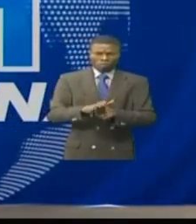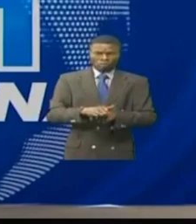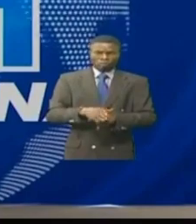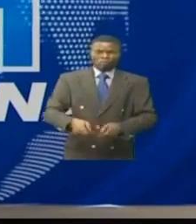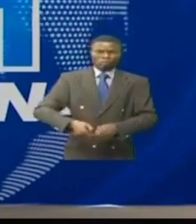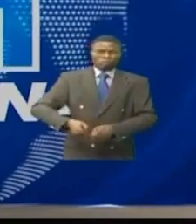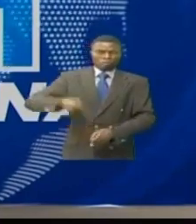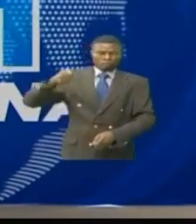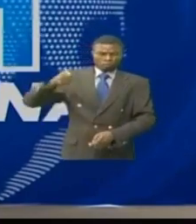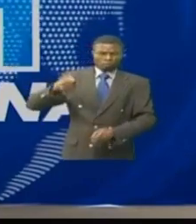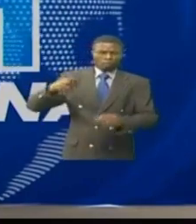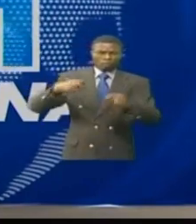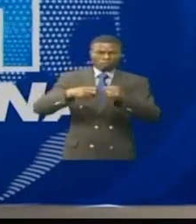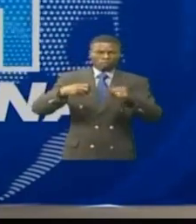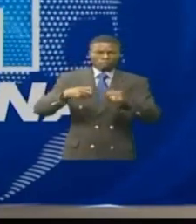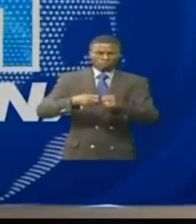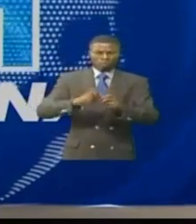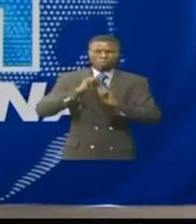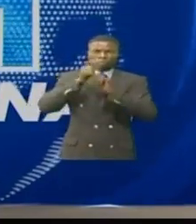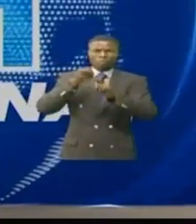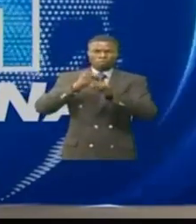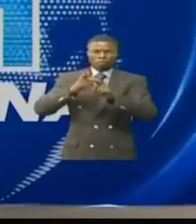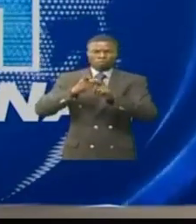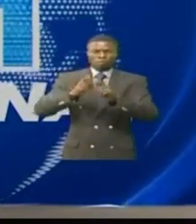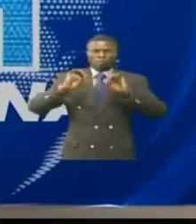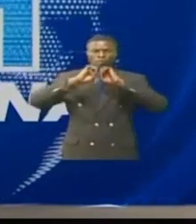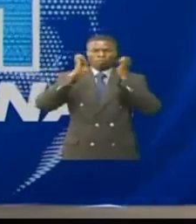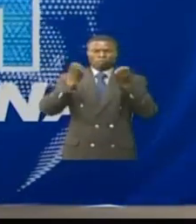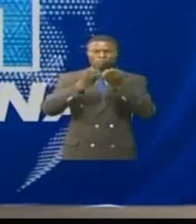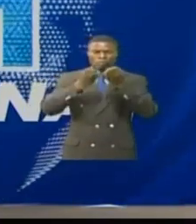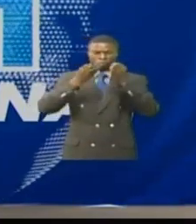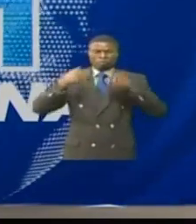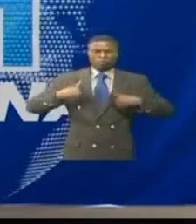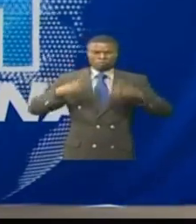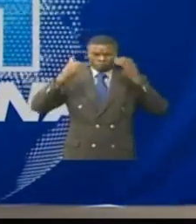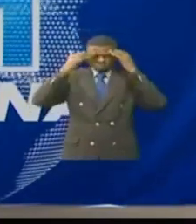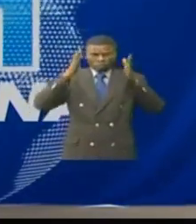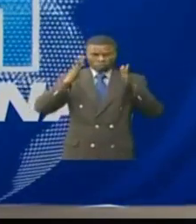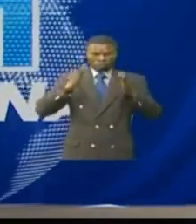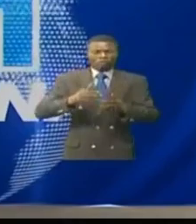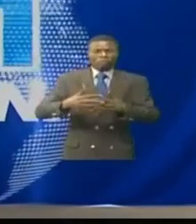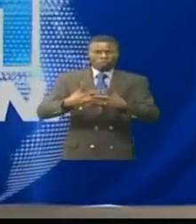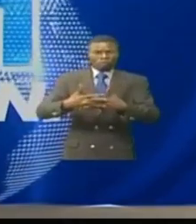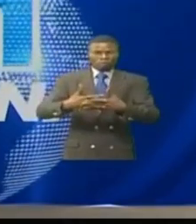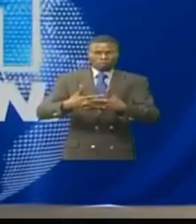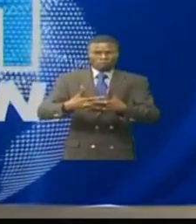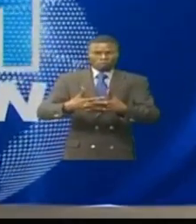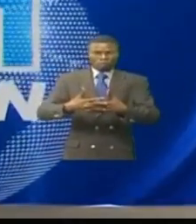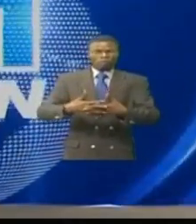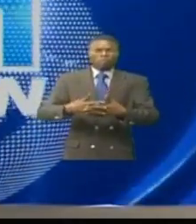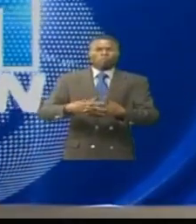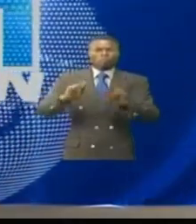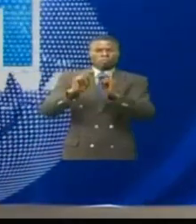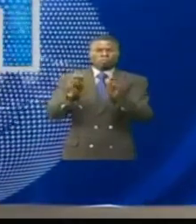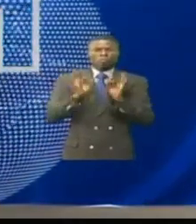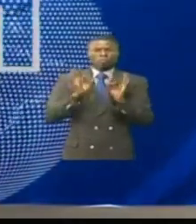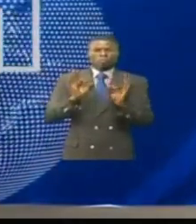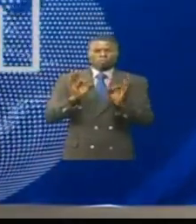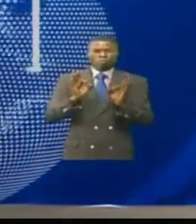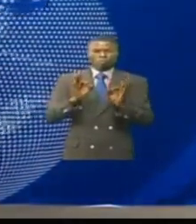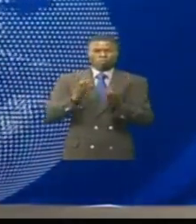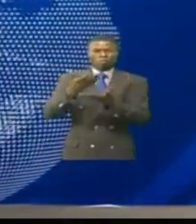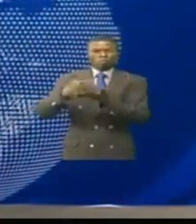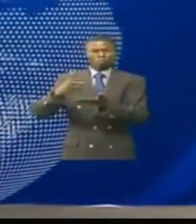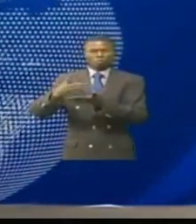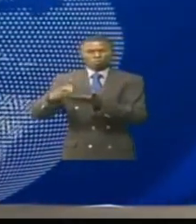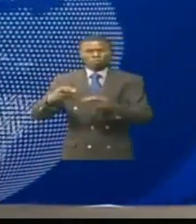transformateurs basse tension, dont de l'entreprise égyptienne EGEMAC. Ces cabines compactes sont d'une dernière génération et serviront à la